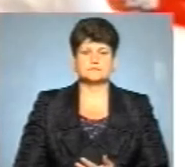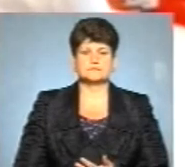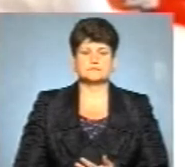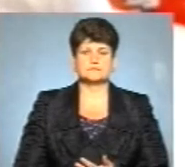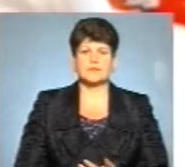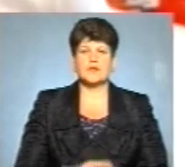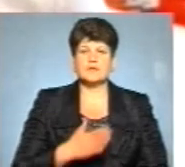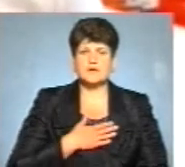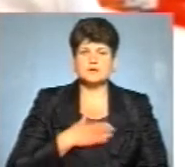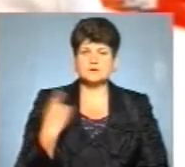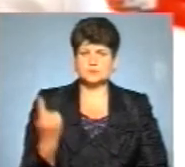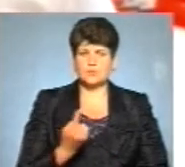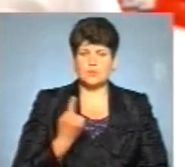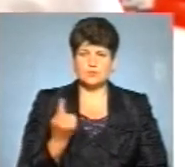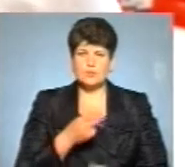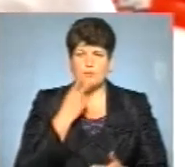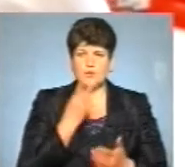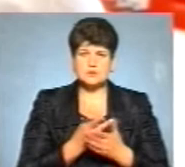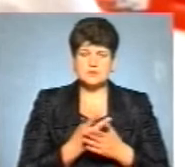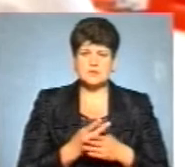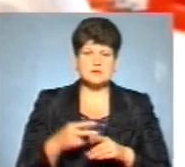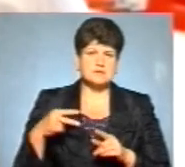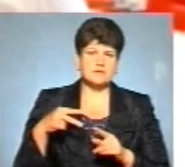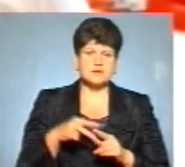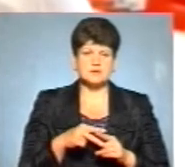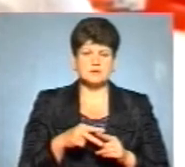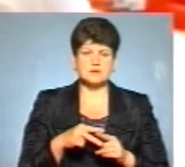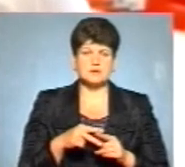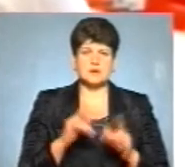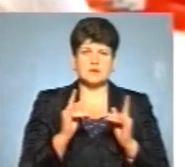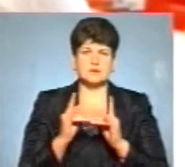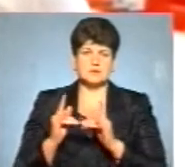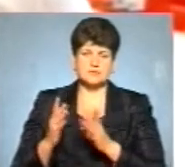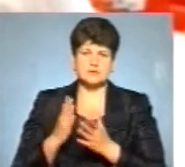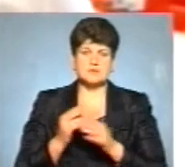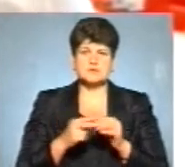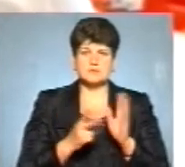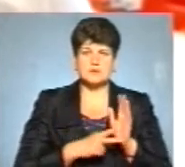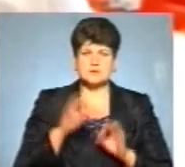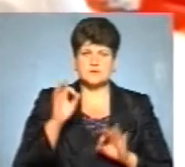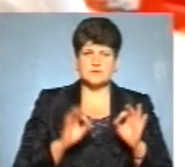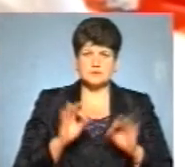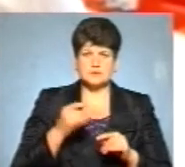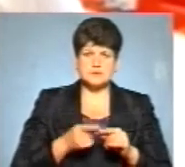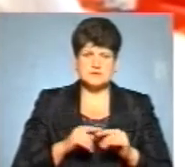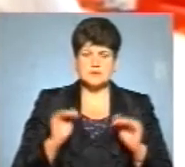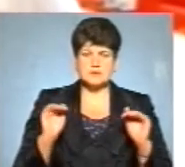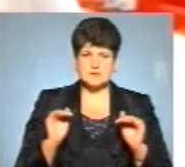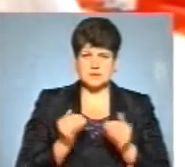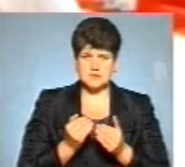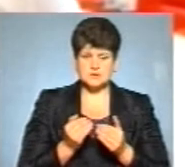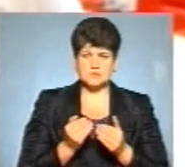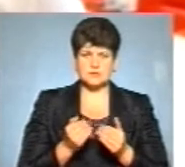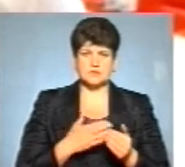На нашій області показник завантаженості ліжок складає 18%, отже він нижче доведеного